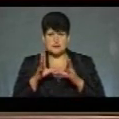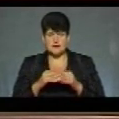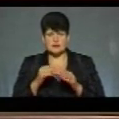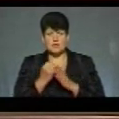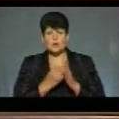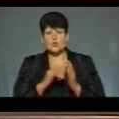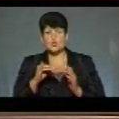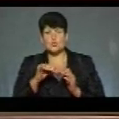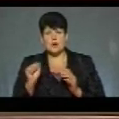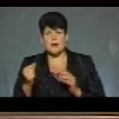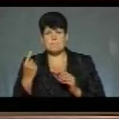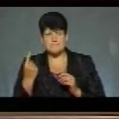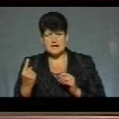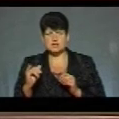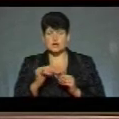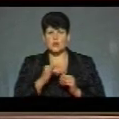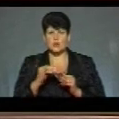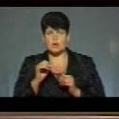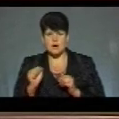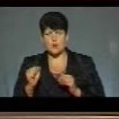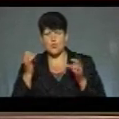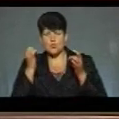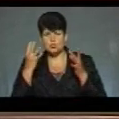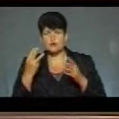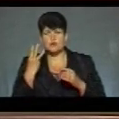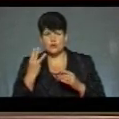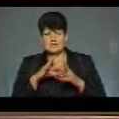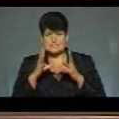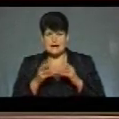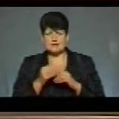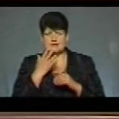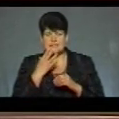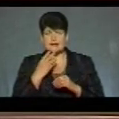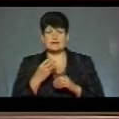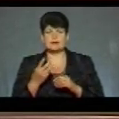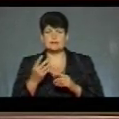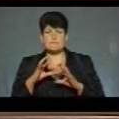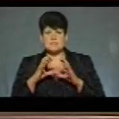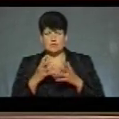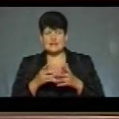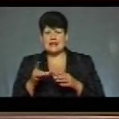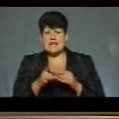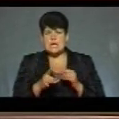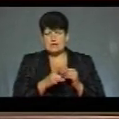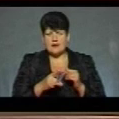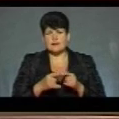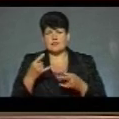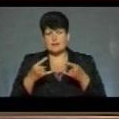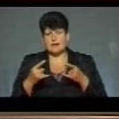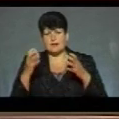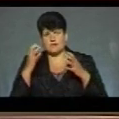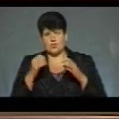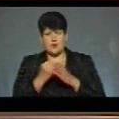телеканалах ЮА-1 та ЮА-Культура, 3 загальнонаціональних і міжнародному радіоканалах, а також на регіональних теле- і